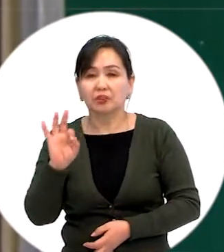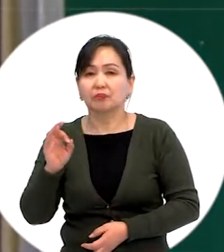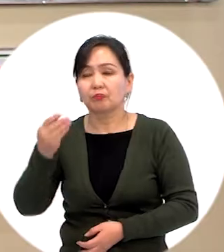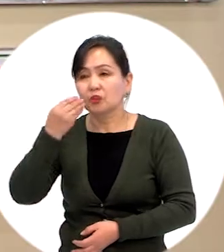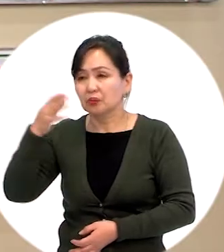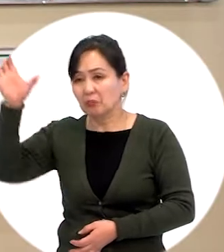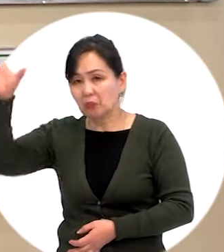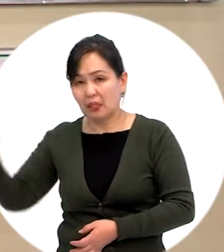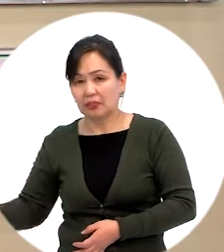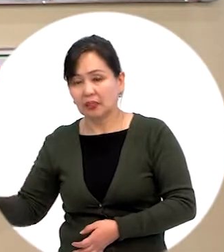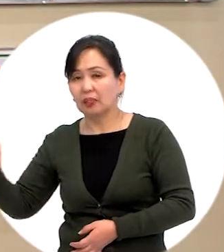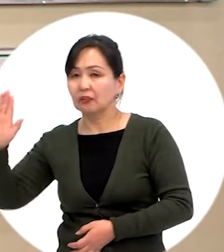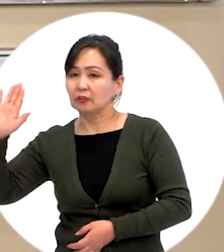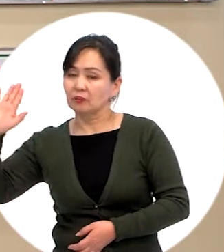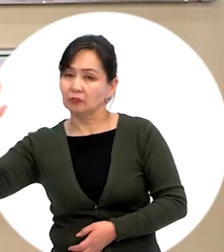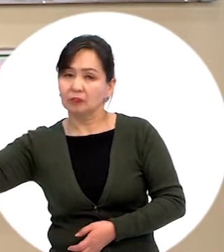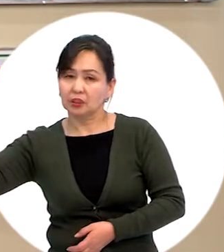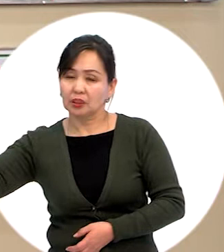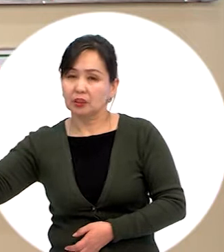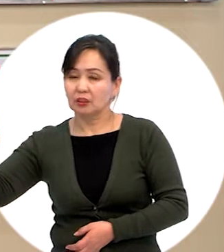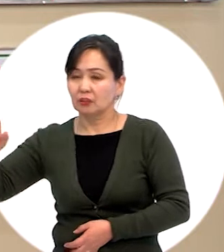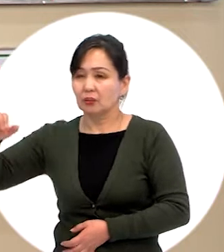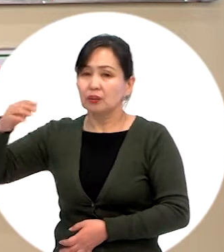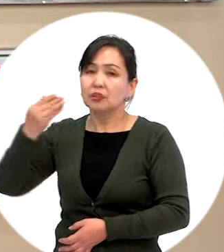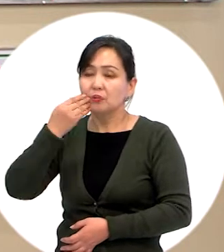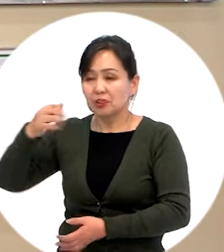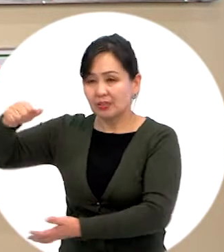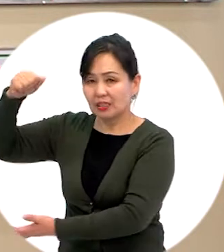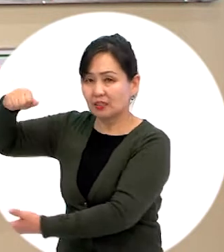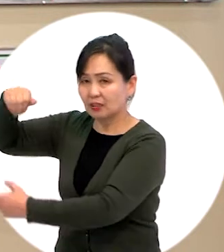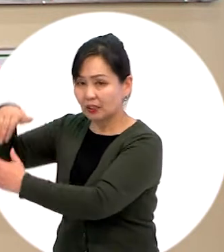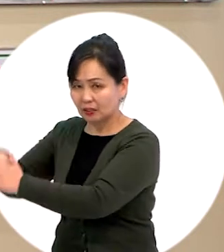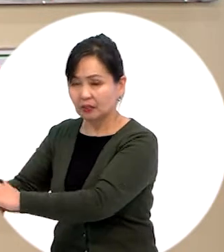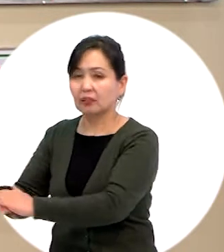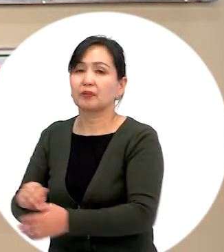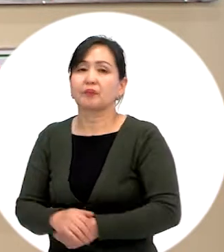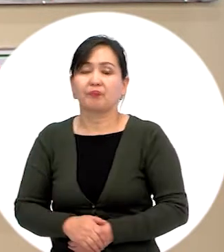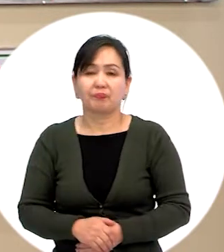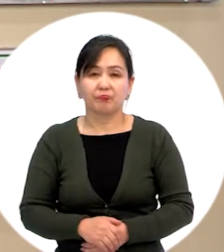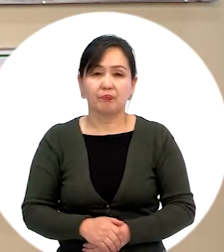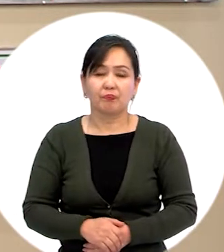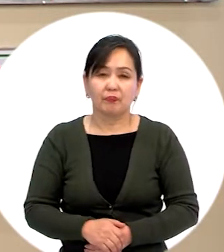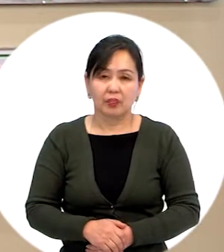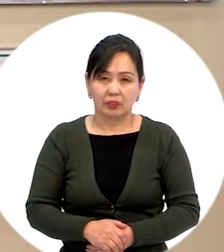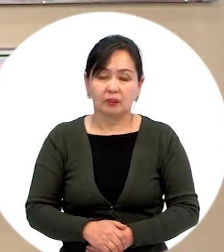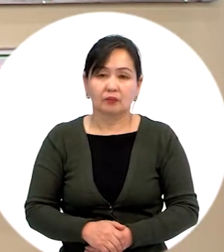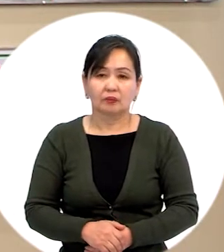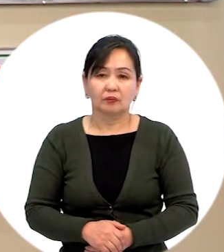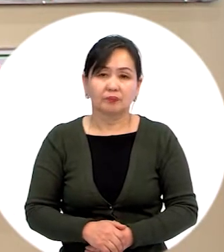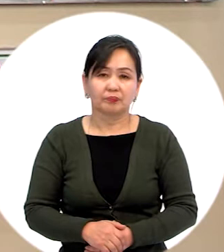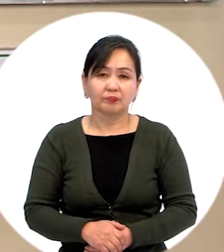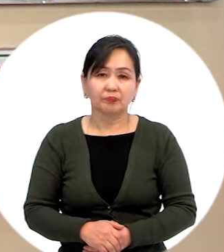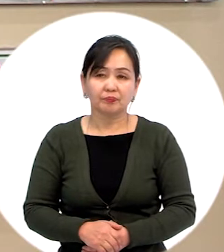байна. За, жимс гэсэн сагсандаа хийгээд 11 дугаарыг нь бүгдээрээ эхний багнан дээрээ